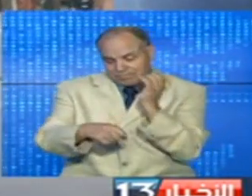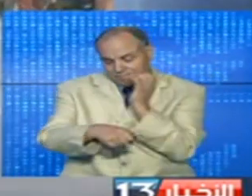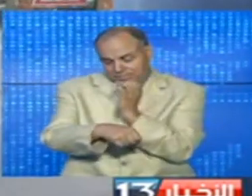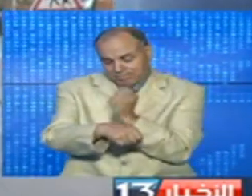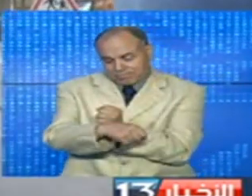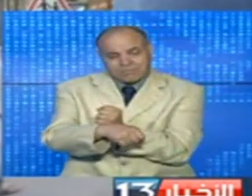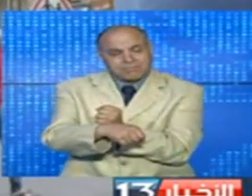جرعات